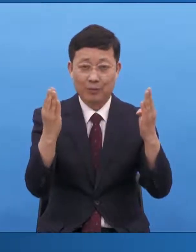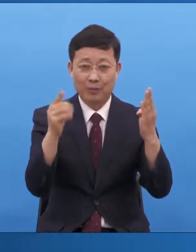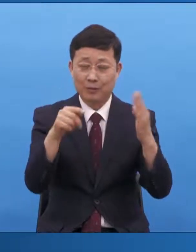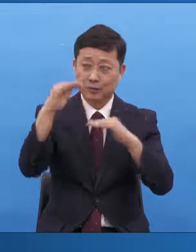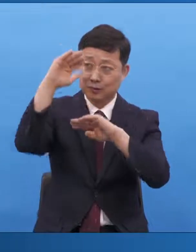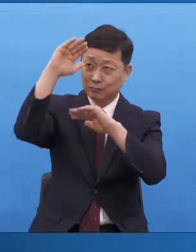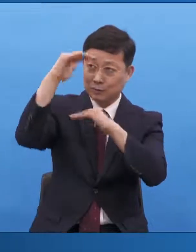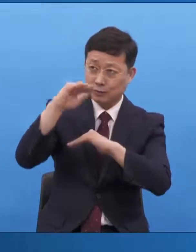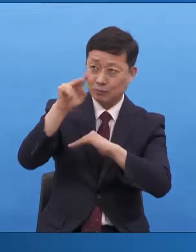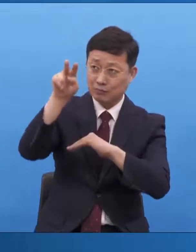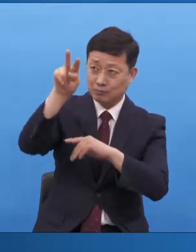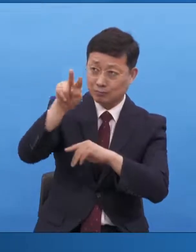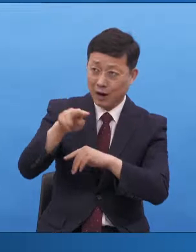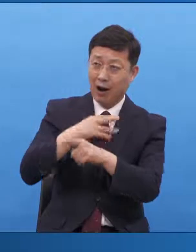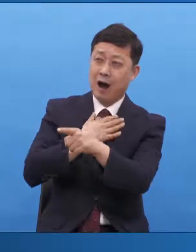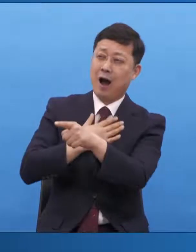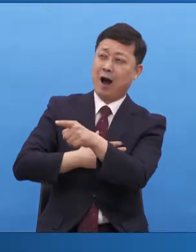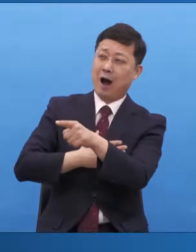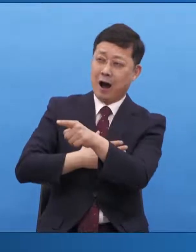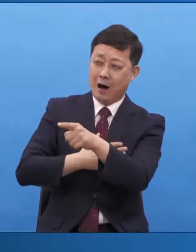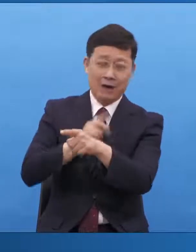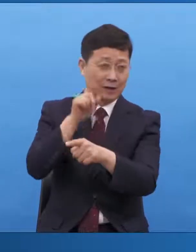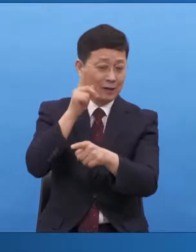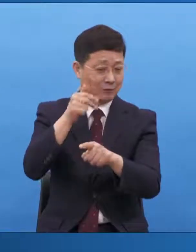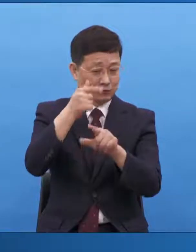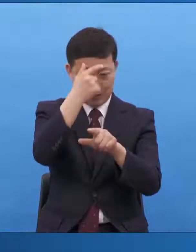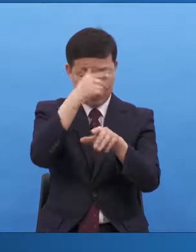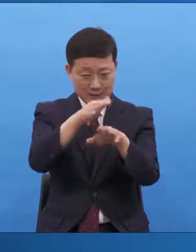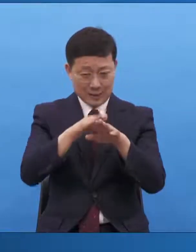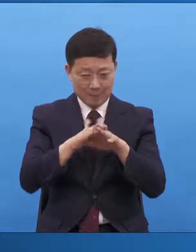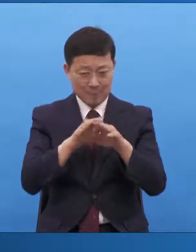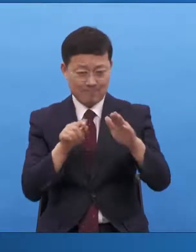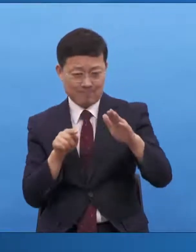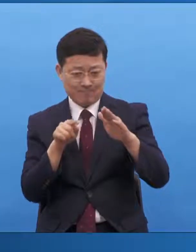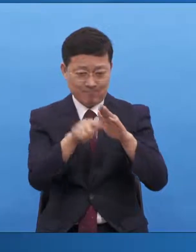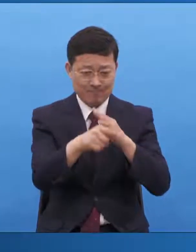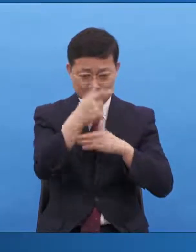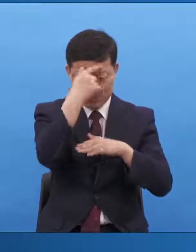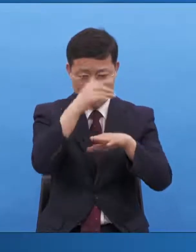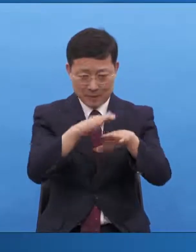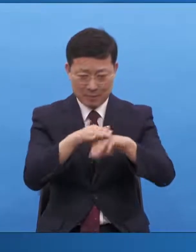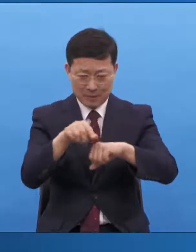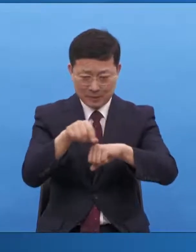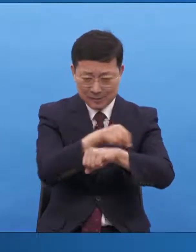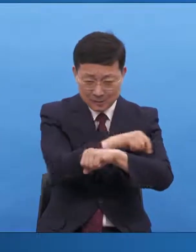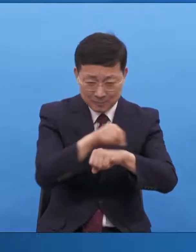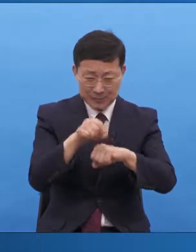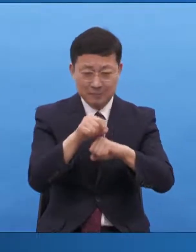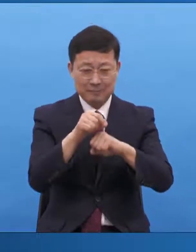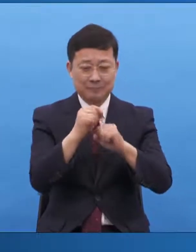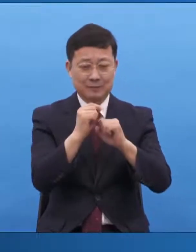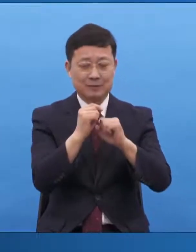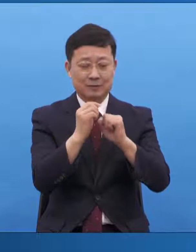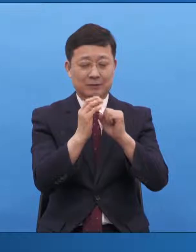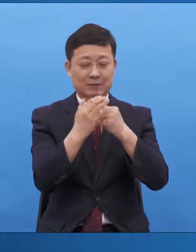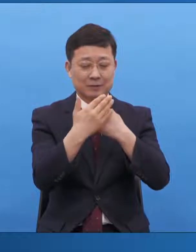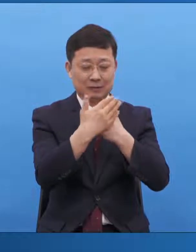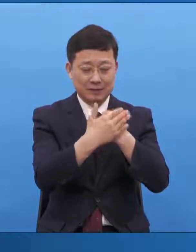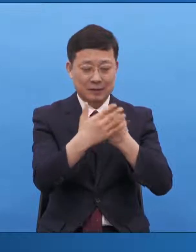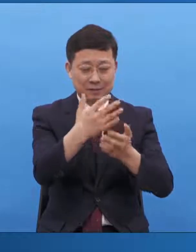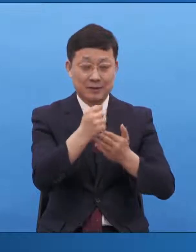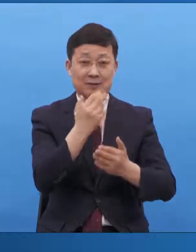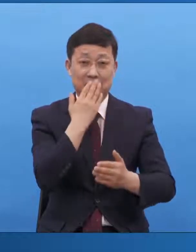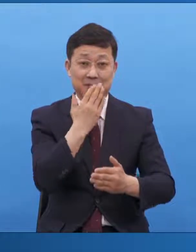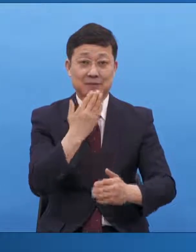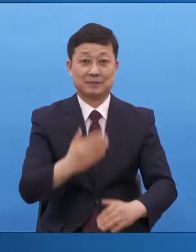사람은 내일 예배를 올 때는 특별하게 임하기 때문에 특별하게 각오하고 오는 거죠. And those who know this, they know how this particularly comes and you worship,